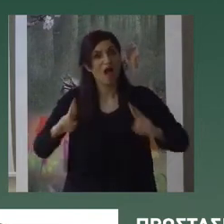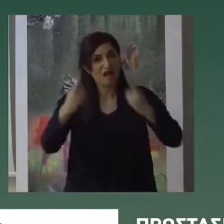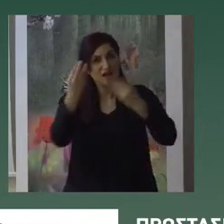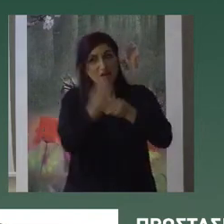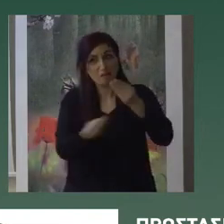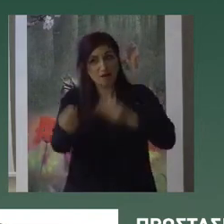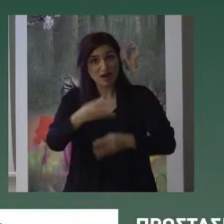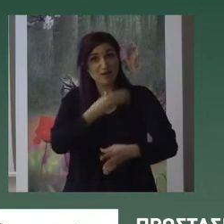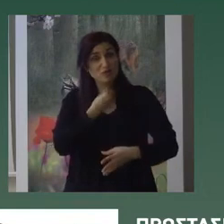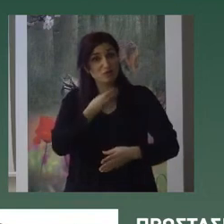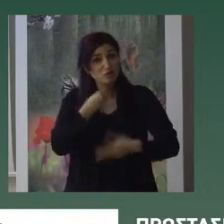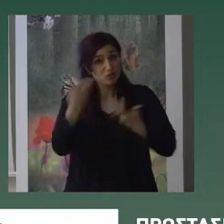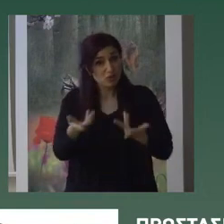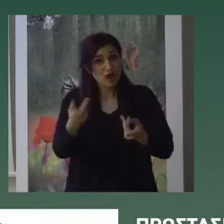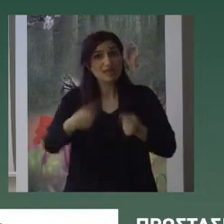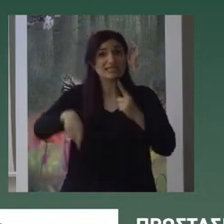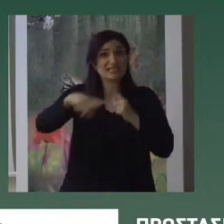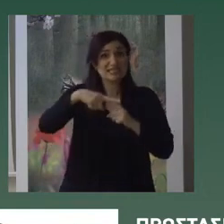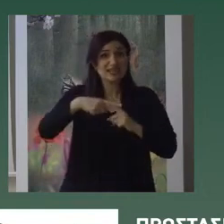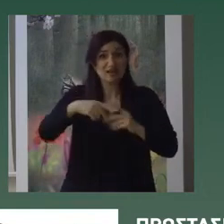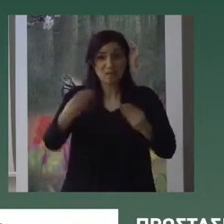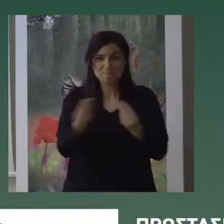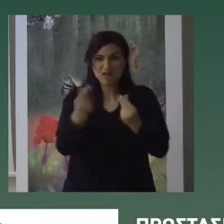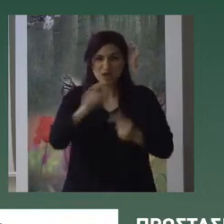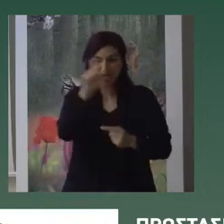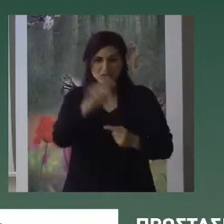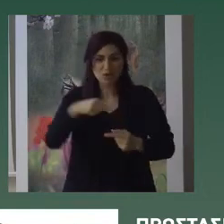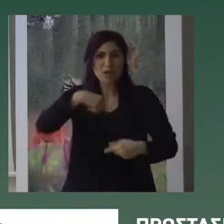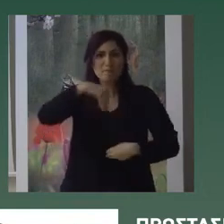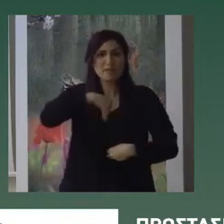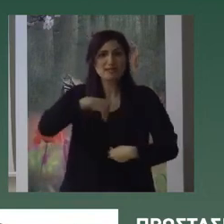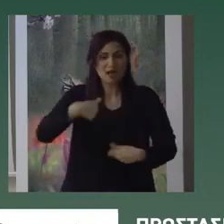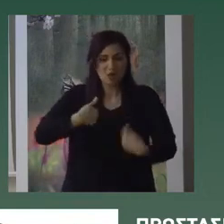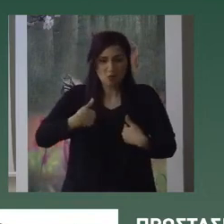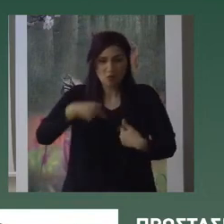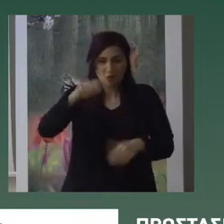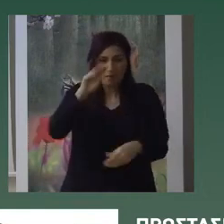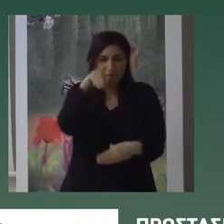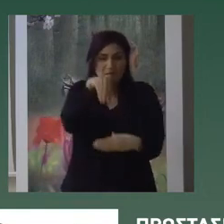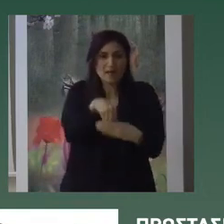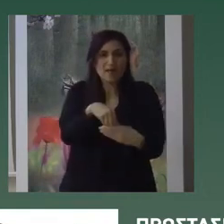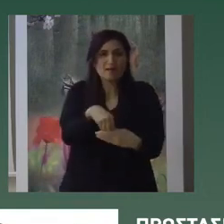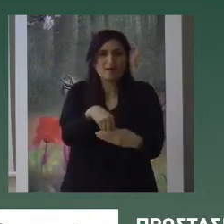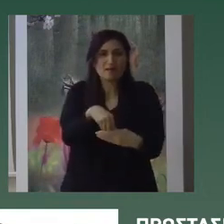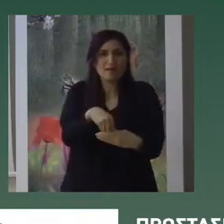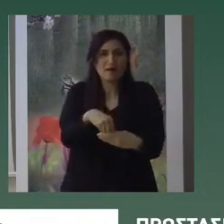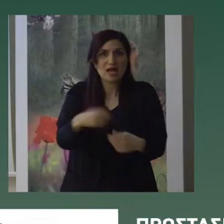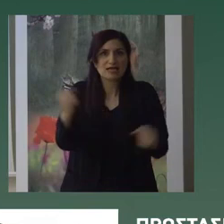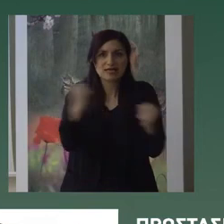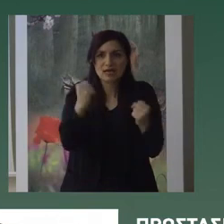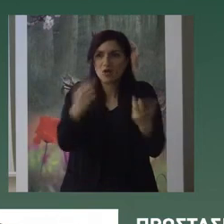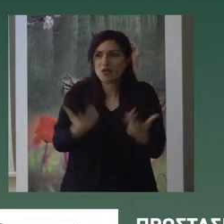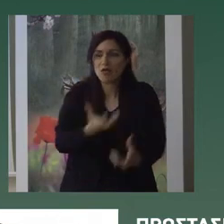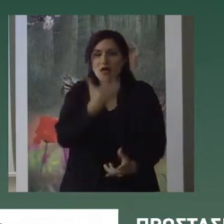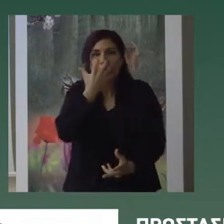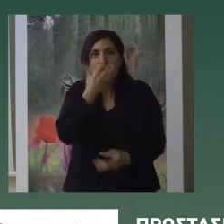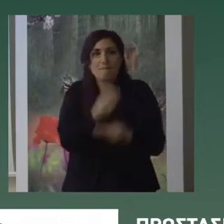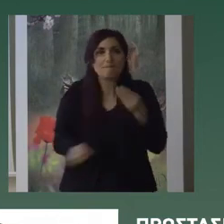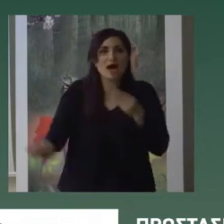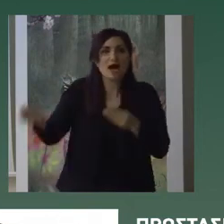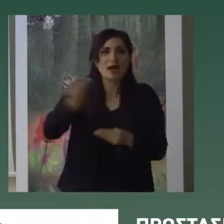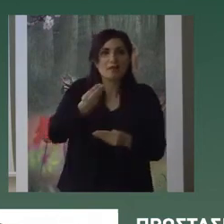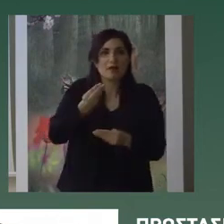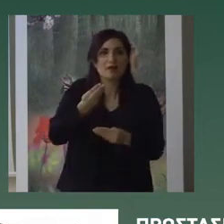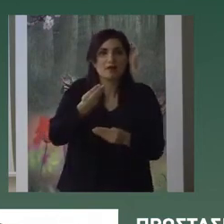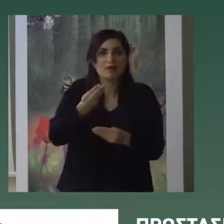ποιότητα ζωής στον κάτοικο, στον ένοικο του κτιρίου. Και χρειάζεται να ξοδέψει αρκετά χρήματα. Άρα μια μεγάλη προτεραιότητα είναι το κτίριο. Το